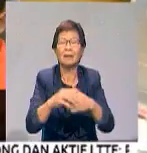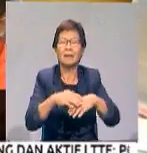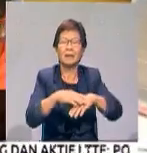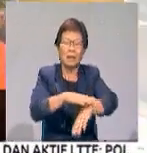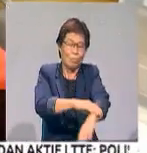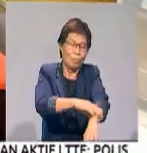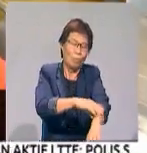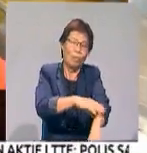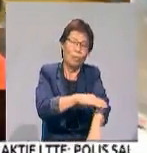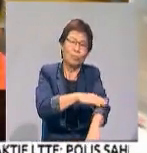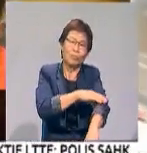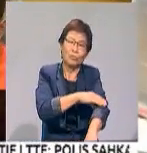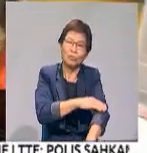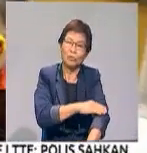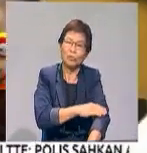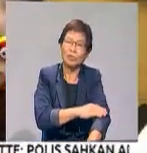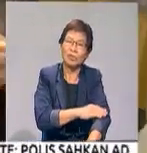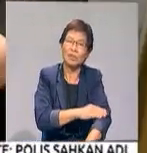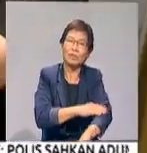dan demo masakan.